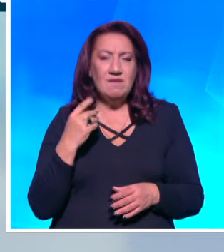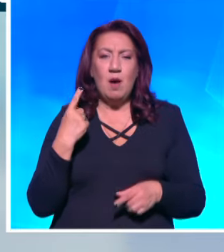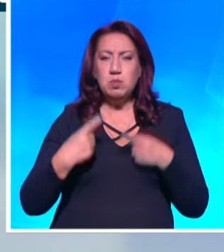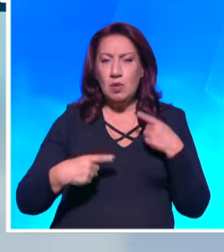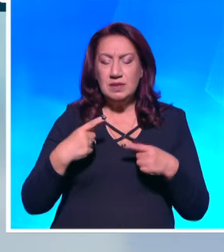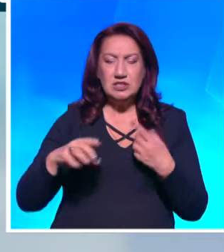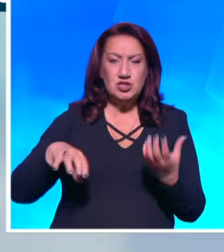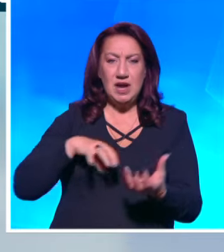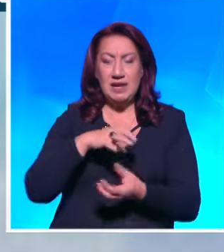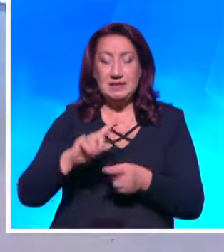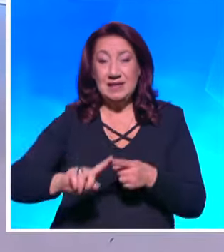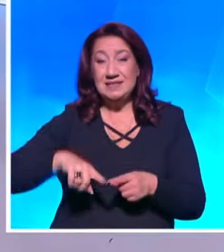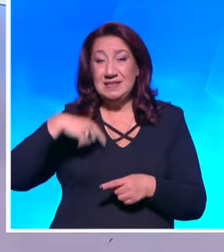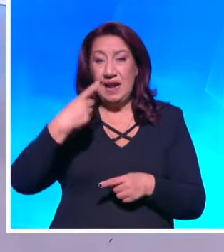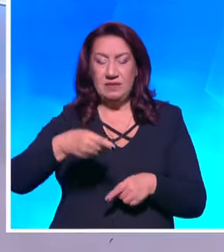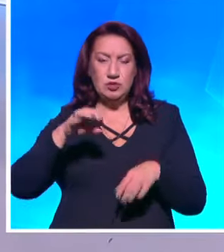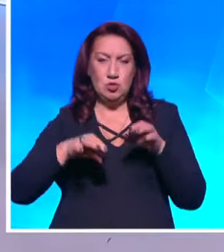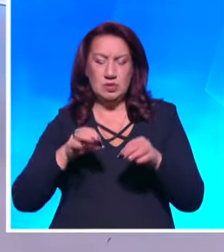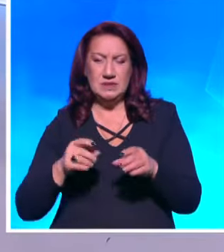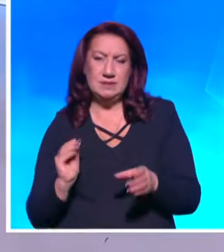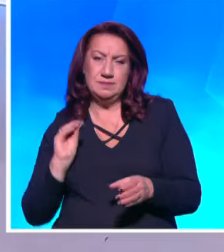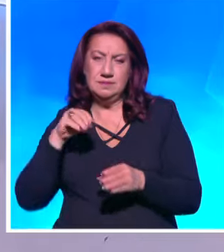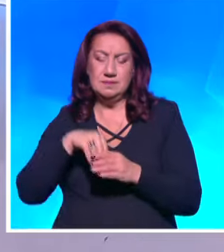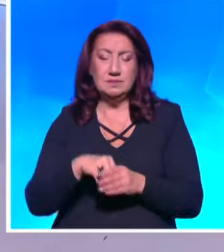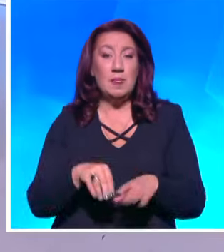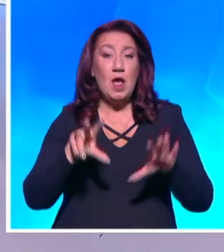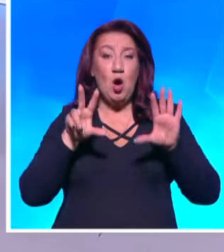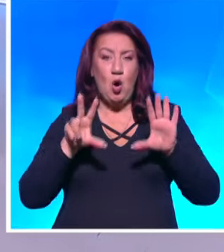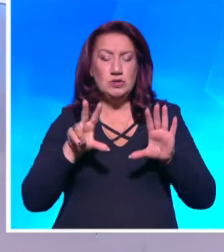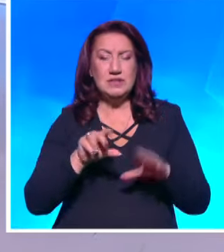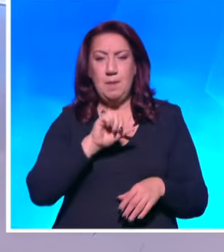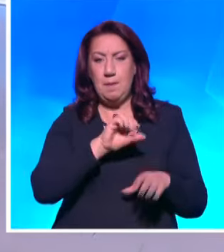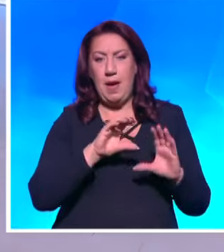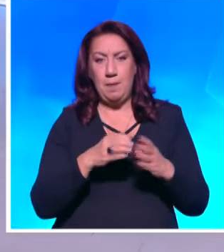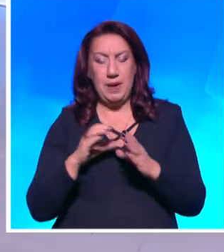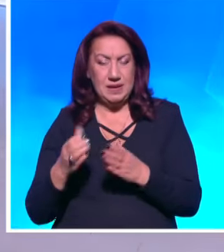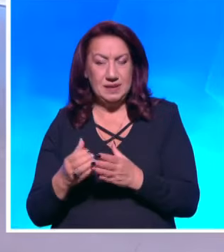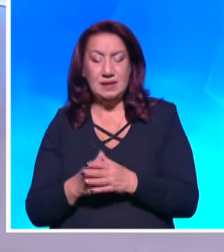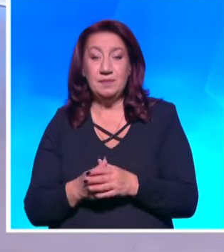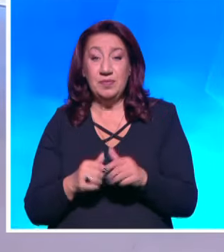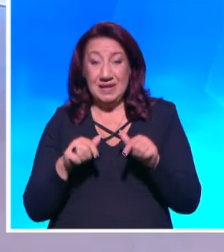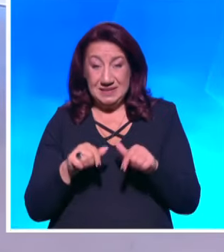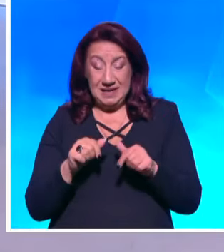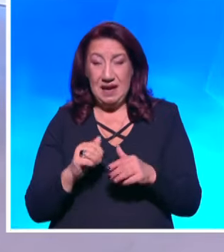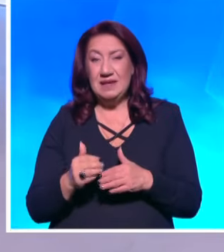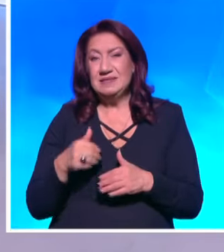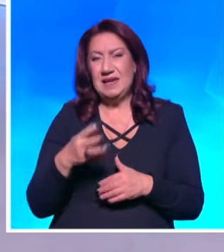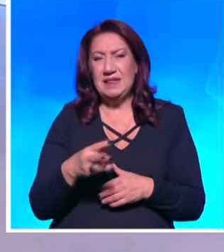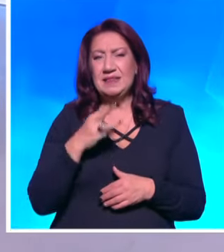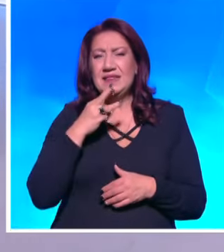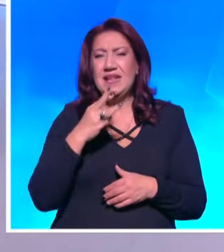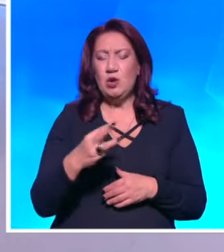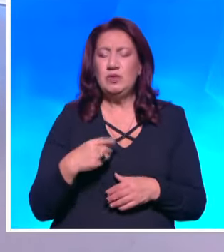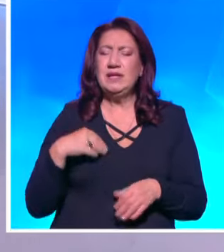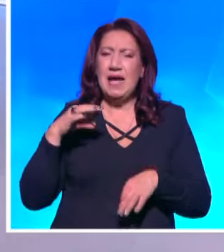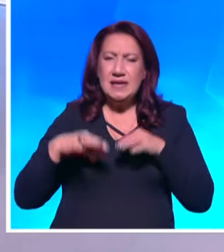вот избирателите вкараха в Народното събрание 8 формации, а сега след 3-годишна изборна спирала